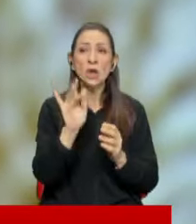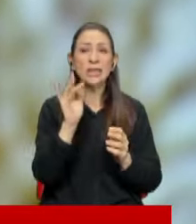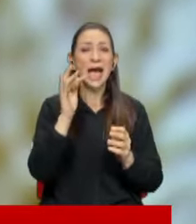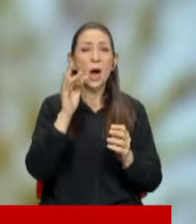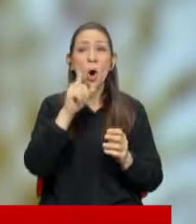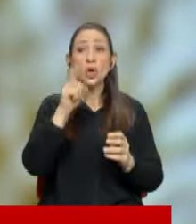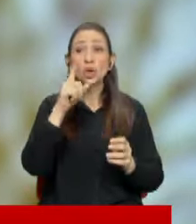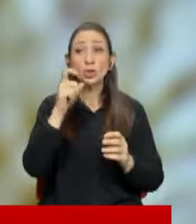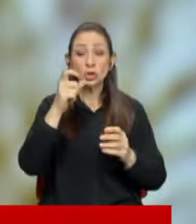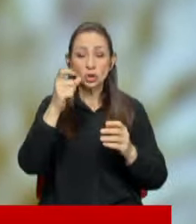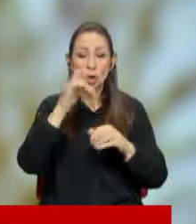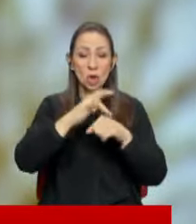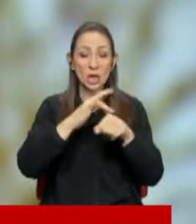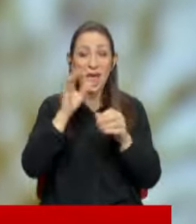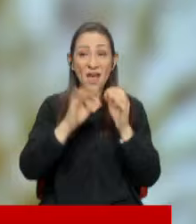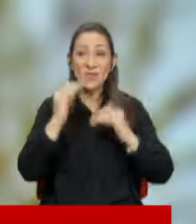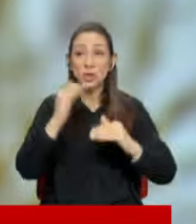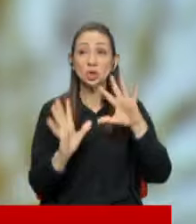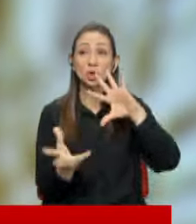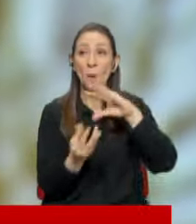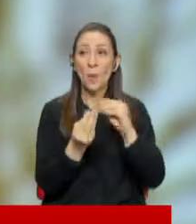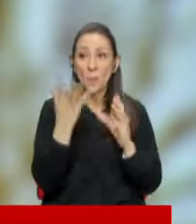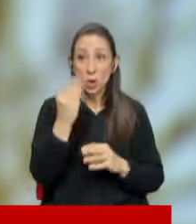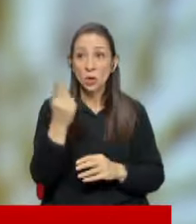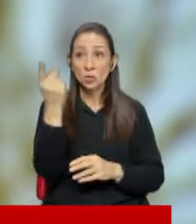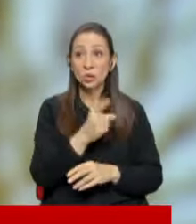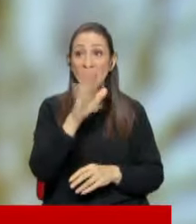seviyedeki 19 ülke enflasyonunun toplamı olan